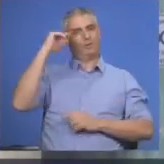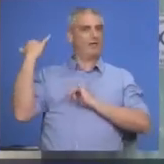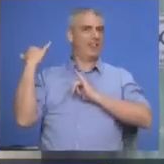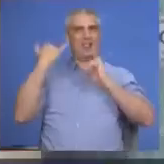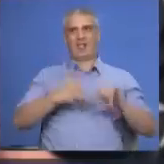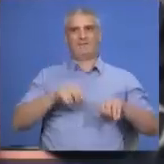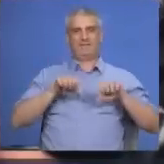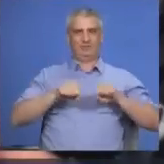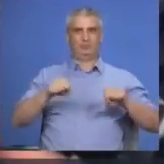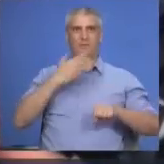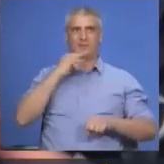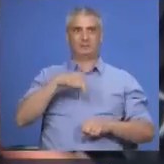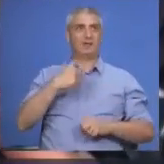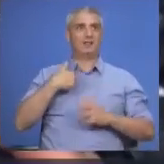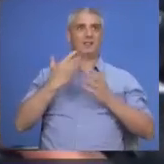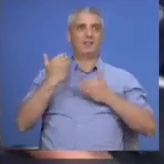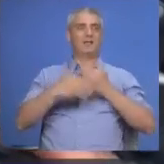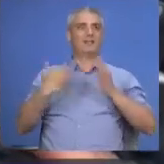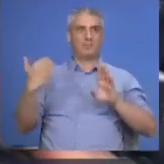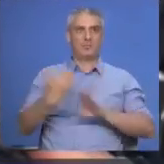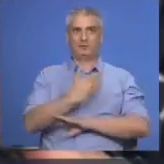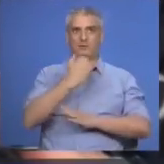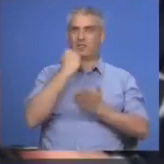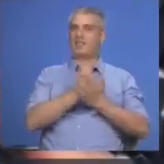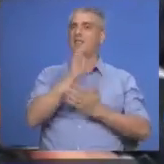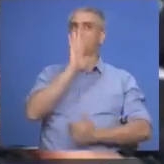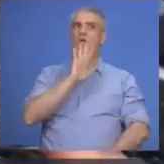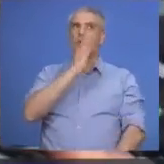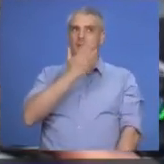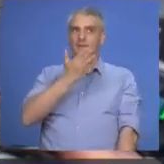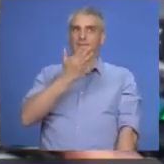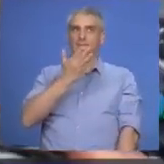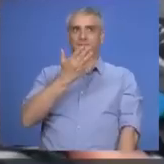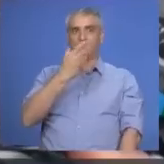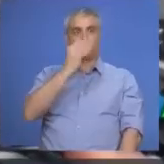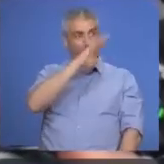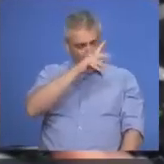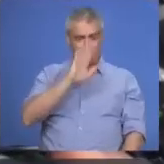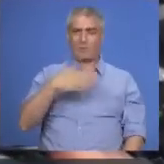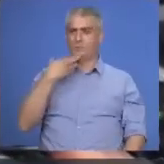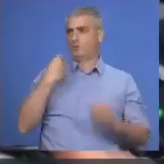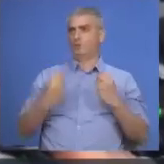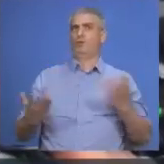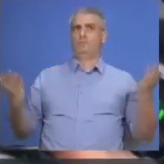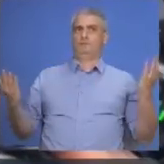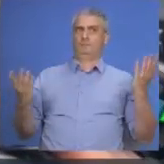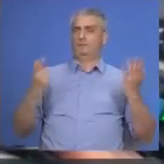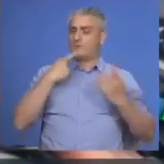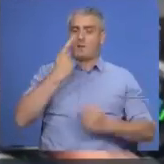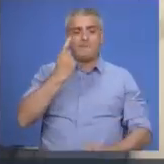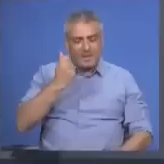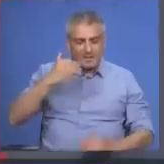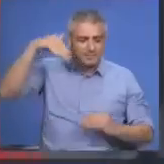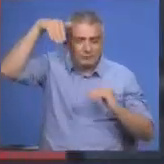הרשת לישראל. קידמנו את הכניסה של התקן האירופי, מה שטוב לאירופה טוב לישראל, וזה אומר שהמחירים